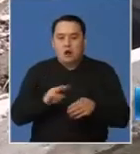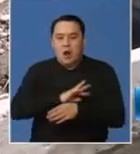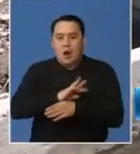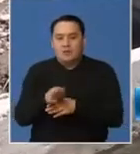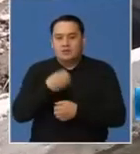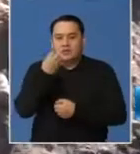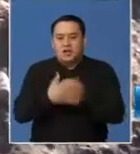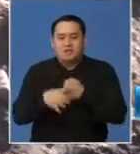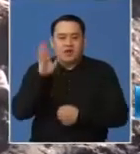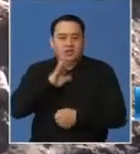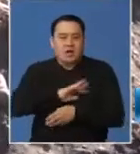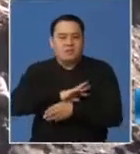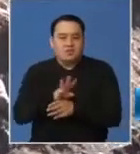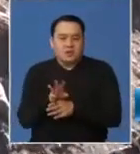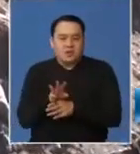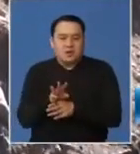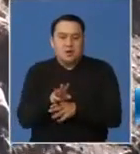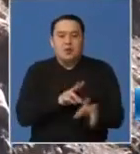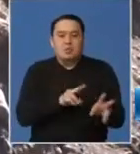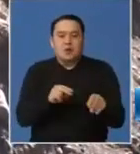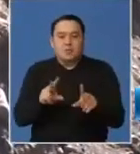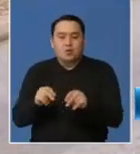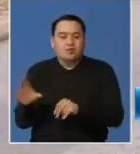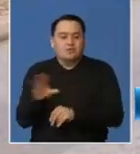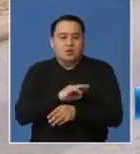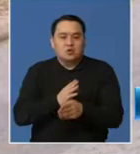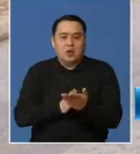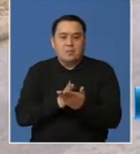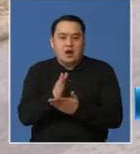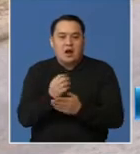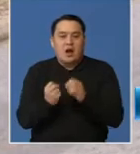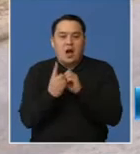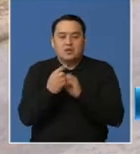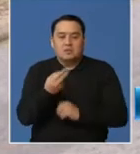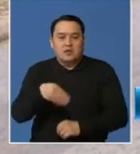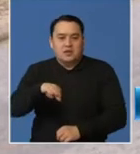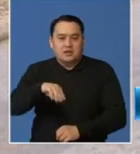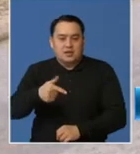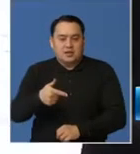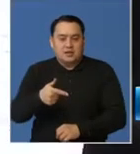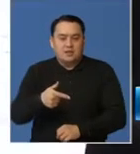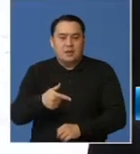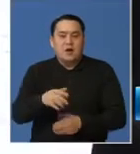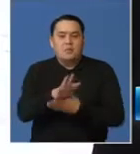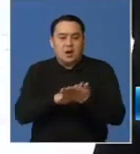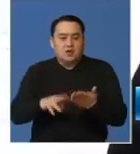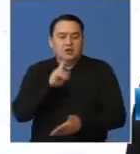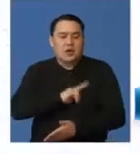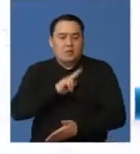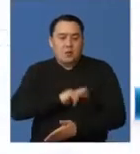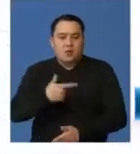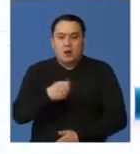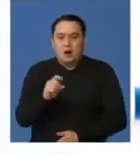обеспеченности централизованным водоснабжением. На благоустройство области направлено 11 миллиардов тенге. Продолжается работа по